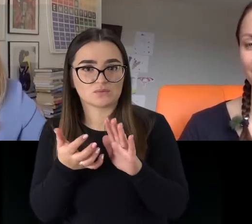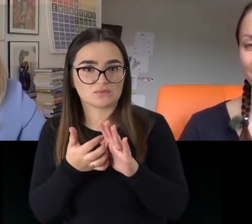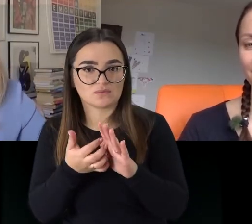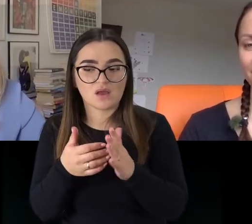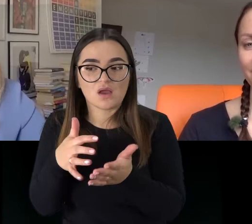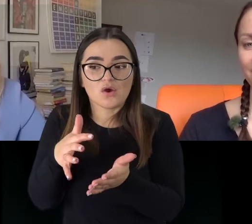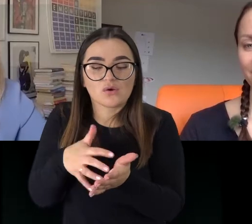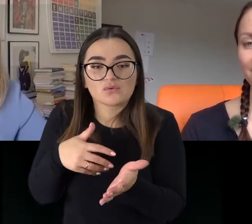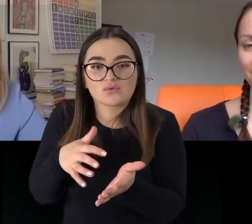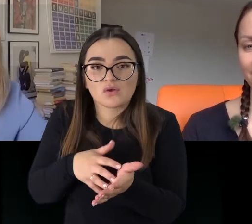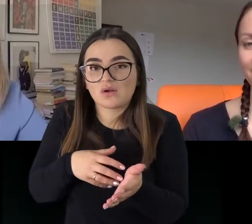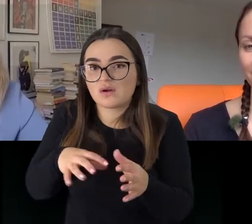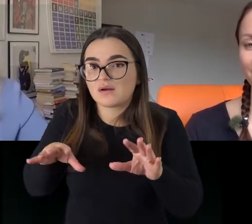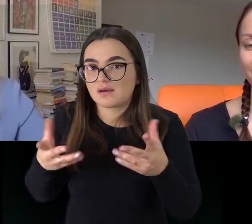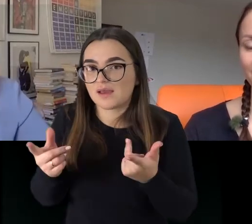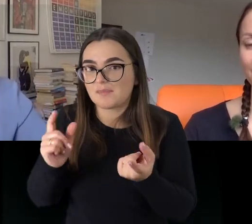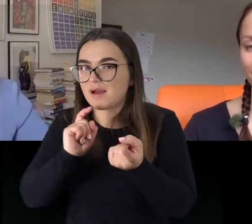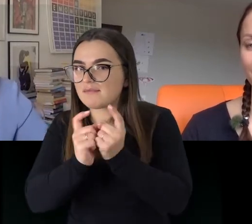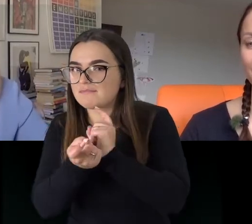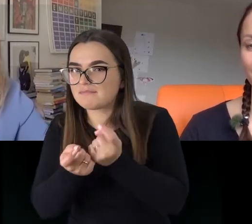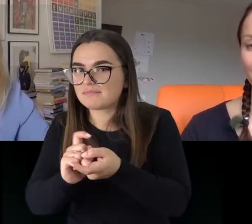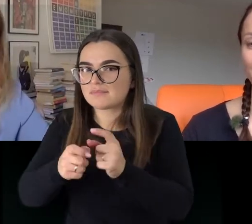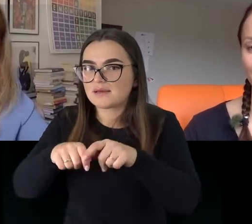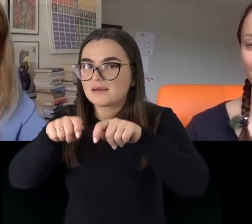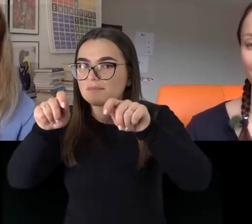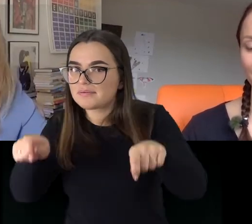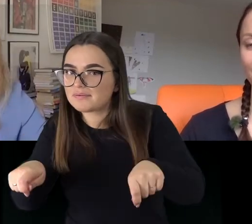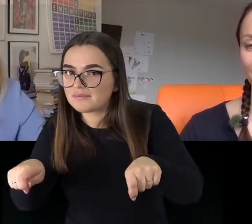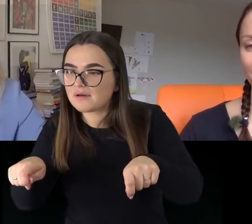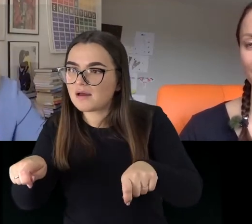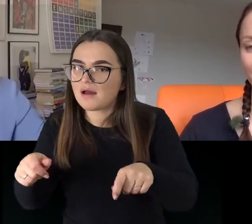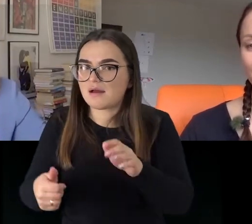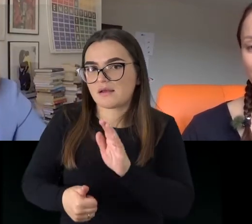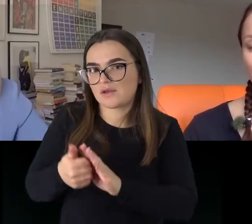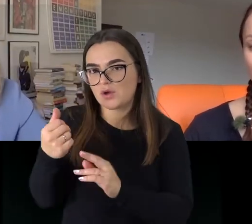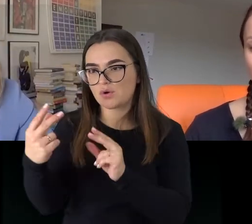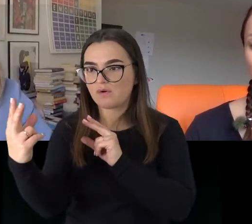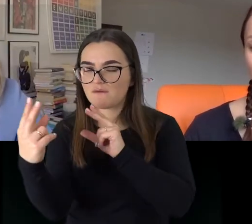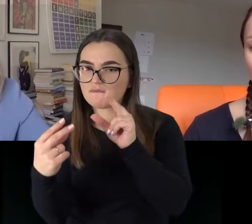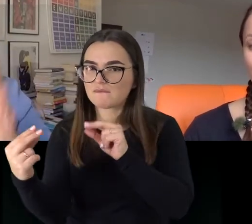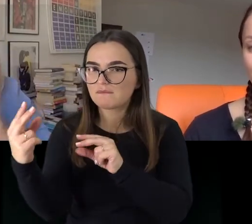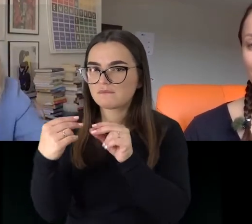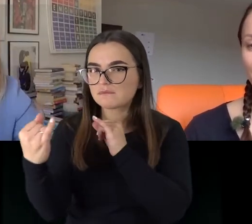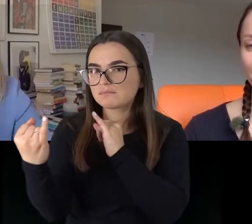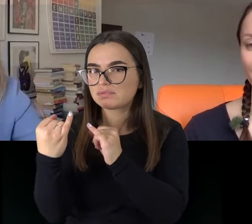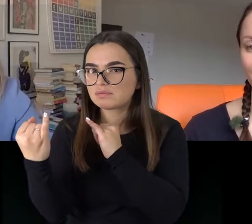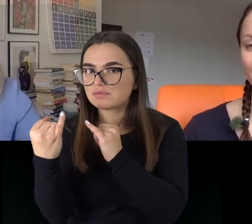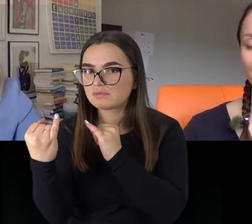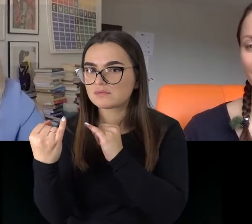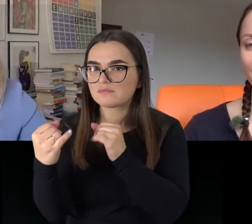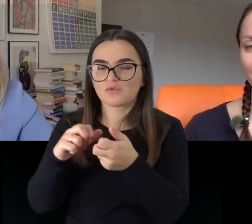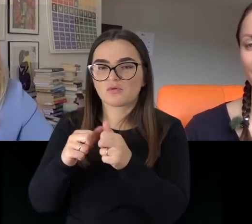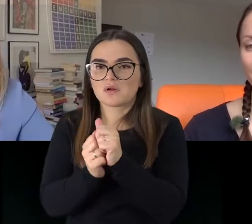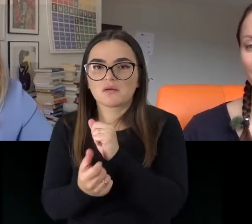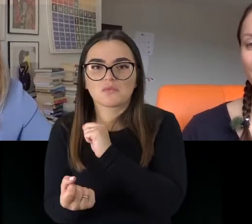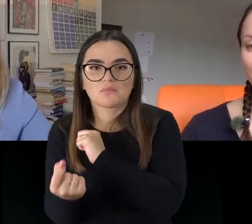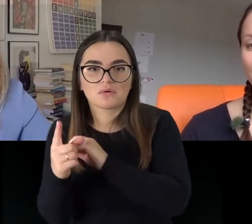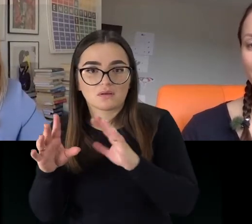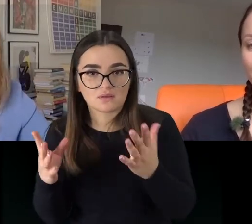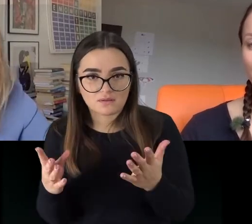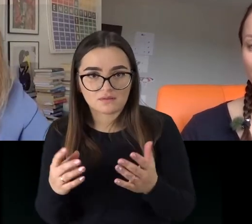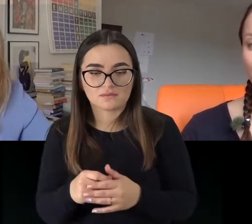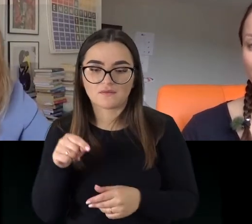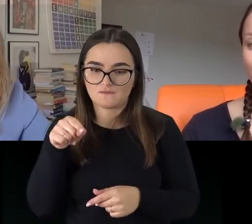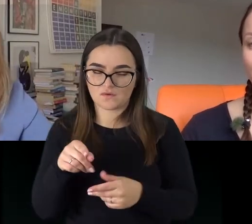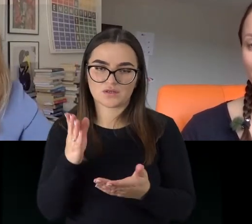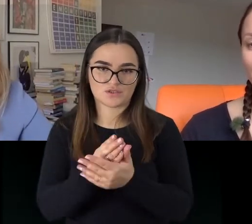mes vystysim, ar tai taps konfliktu, ar netaps, ar mes apie tai kalbėsimės, ar mes suprasim, iš kur tai pareina, čia jau kita daina. Bet štai kas vyksta, tai yra